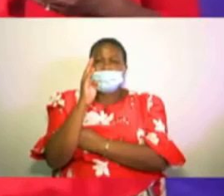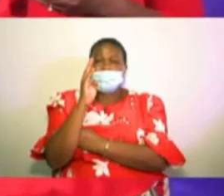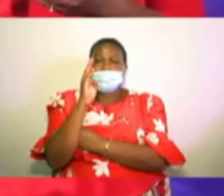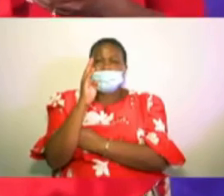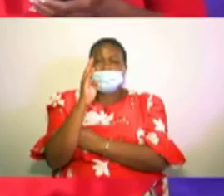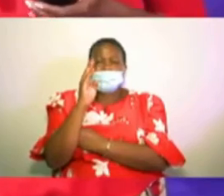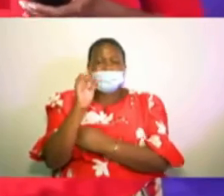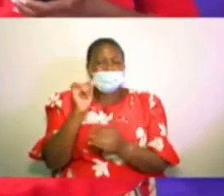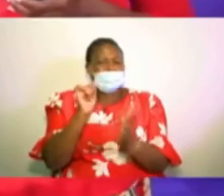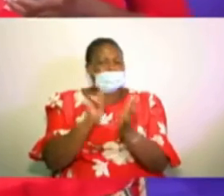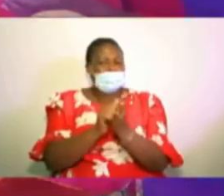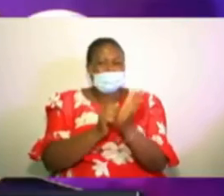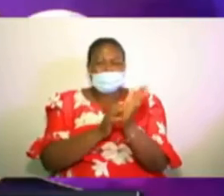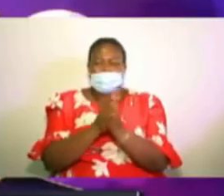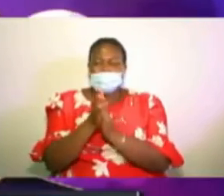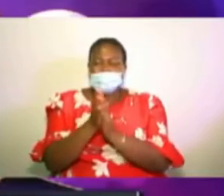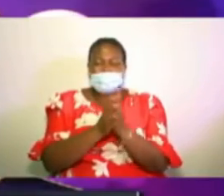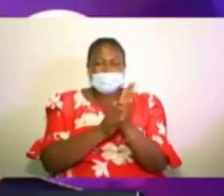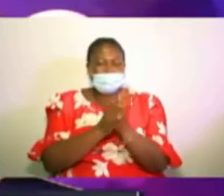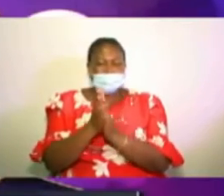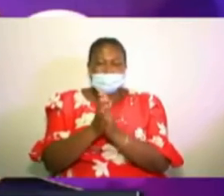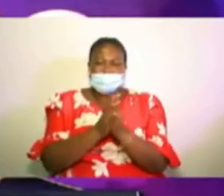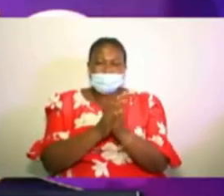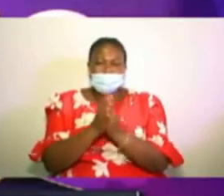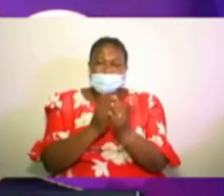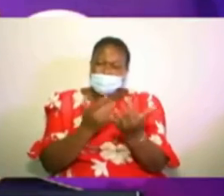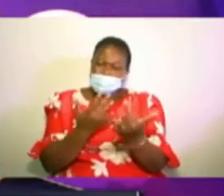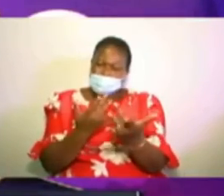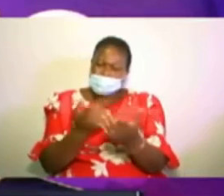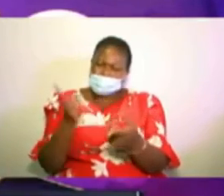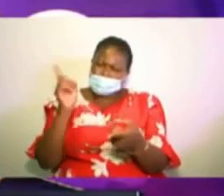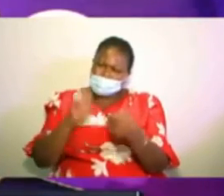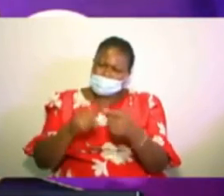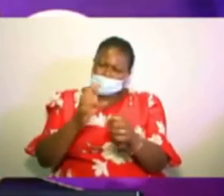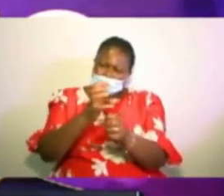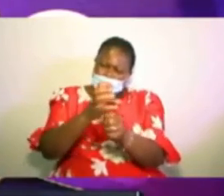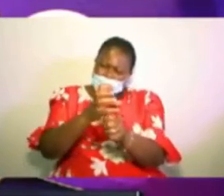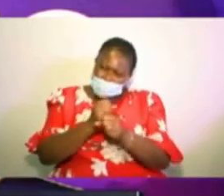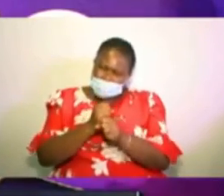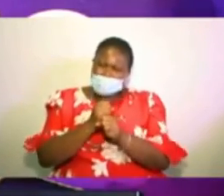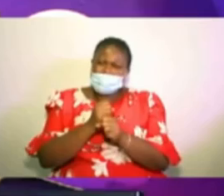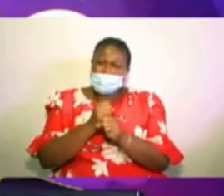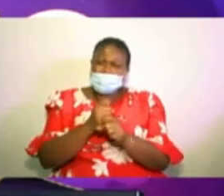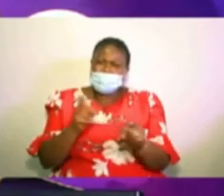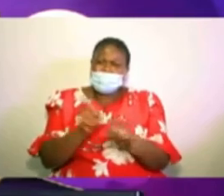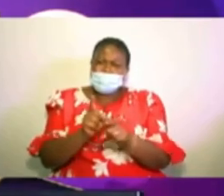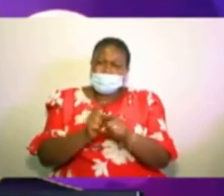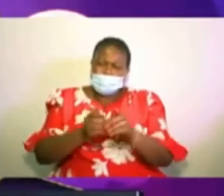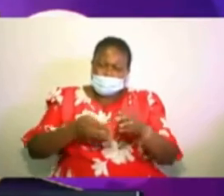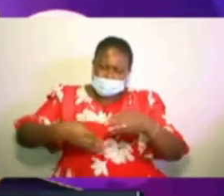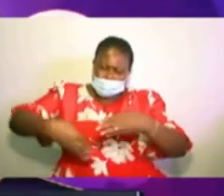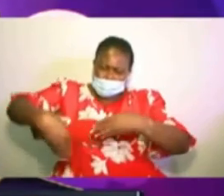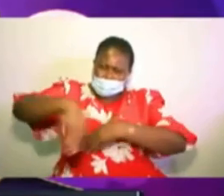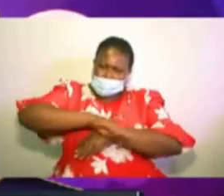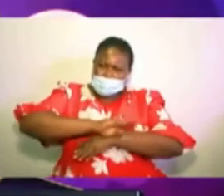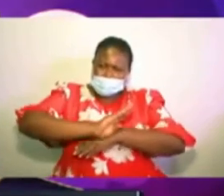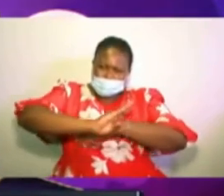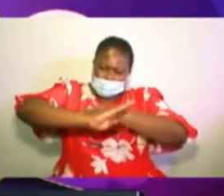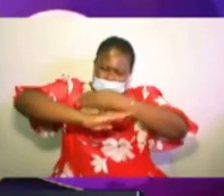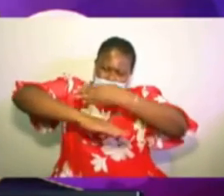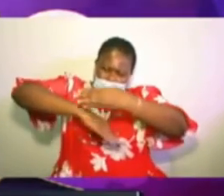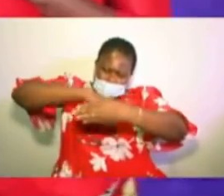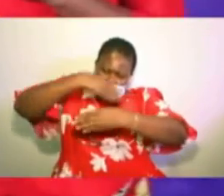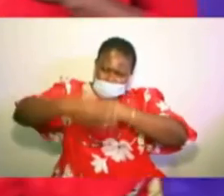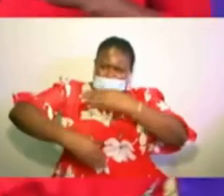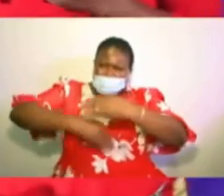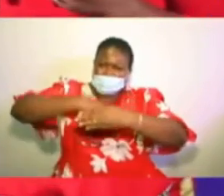an interesting word, until you are clothed. C'est très intéressant la manière de le dire, jusqu'à ce que vous soyez revêtus. So